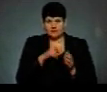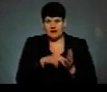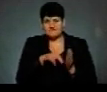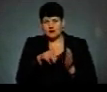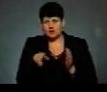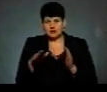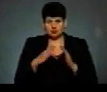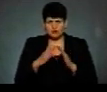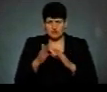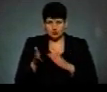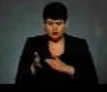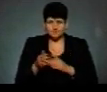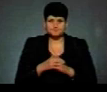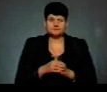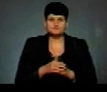будинку.